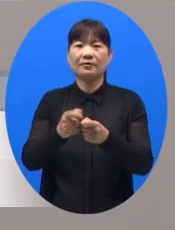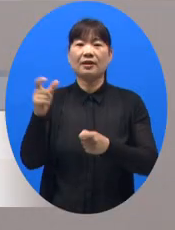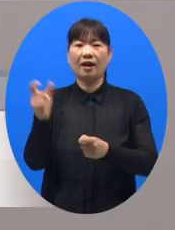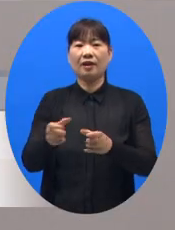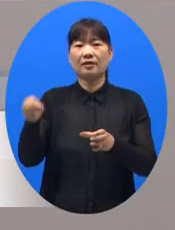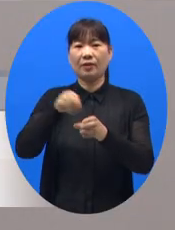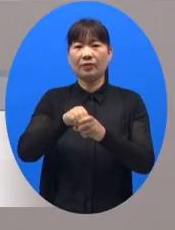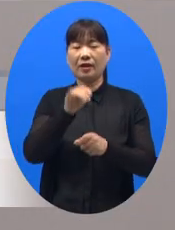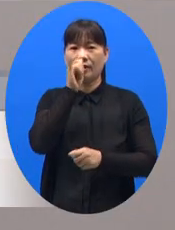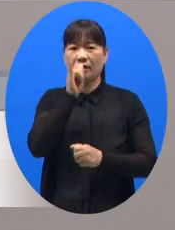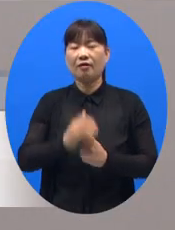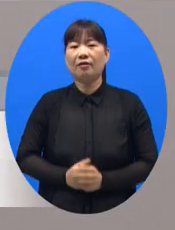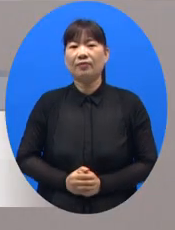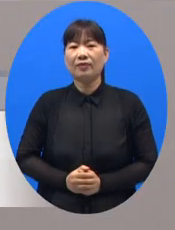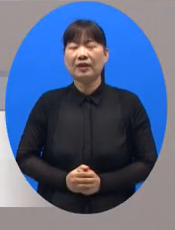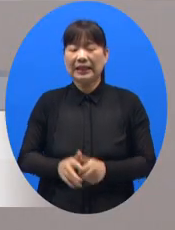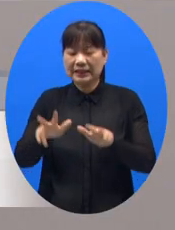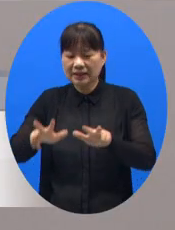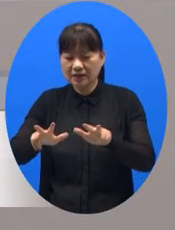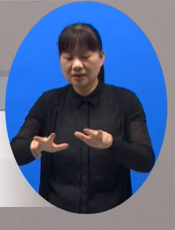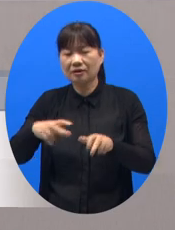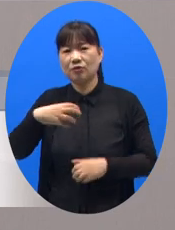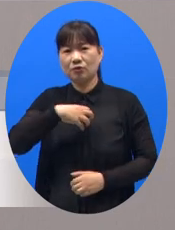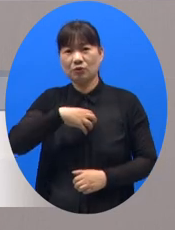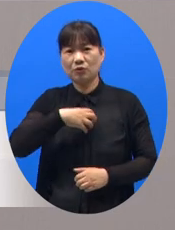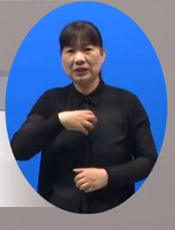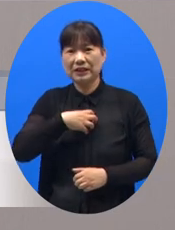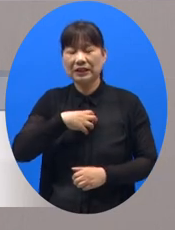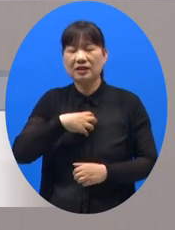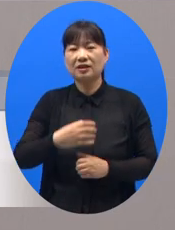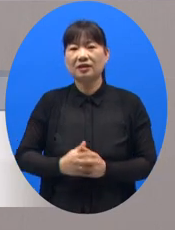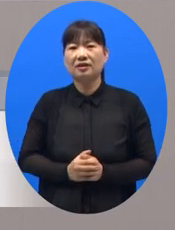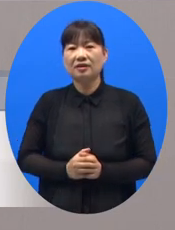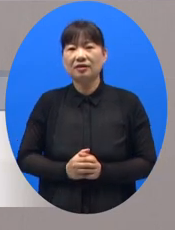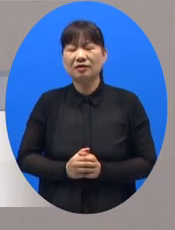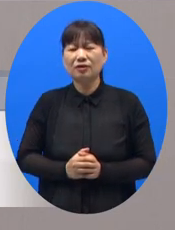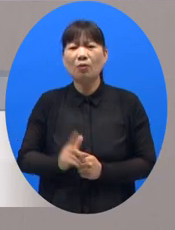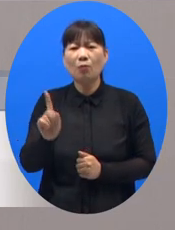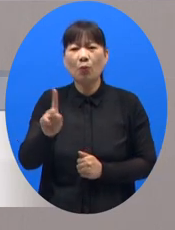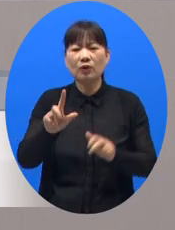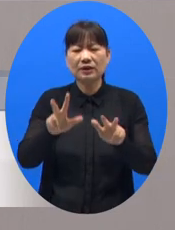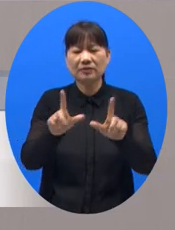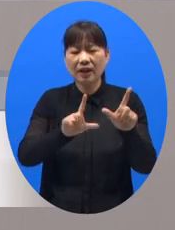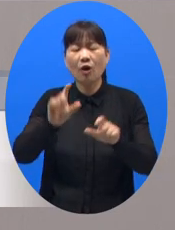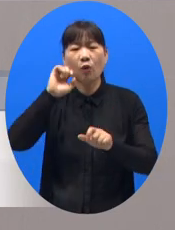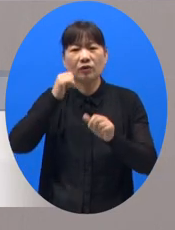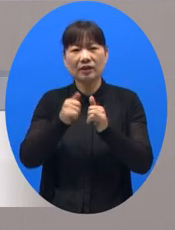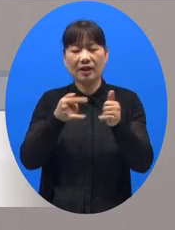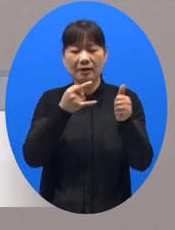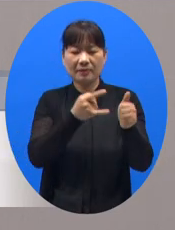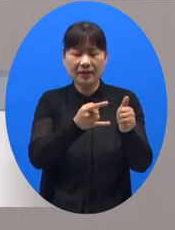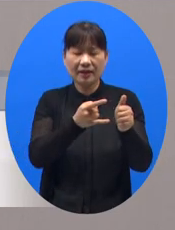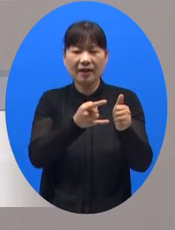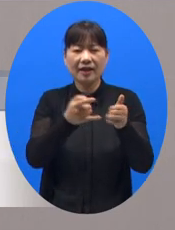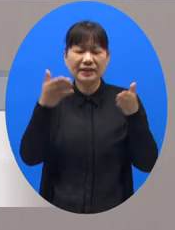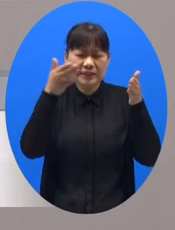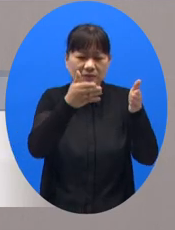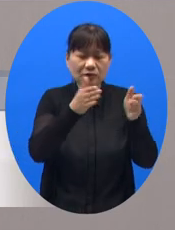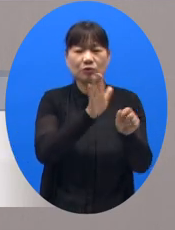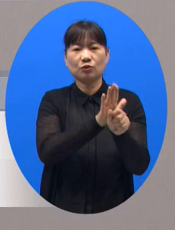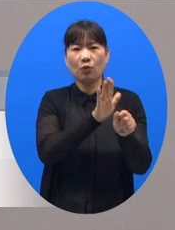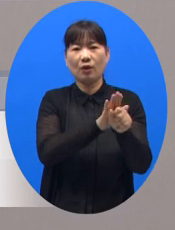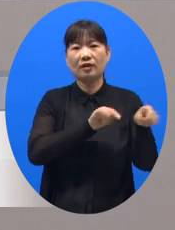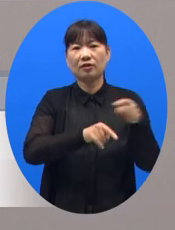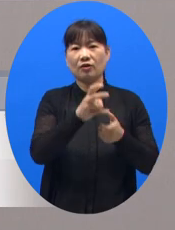이제 어이 기에 그 출격 원샷 계층에게 어찌 p 될 것이고 발 빠르게